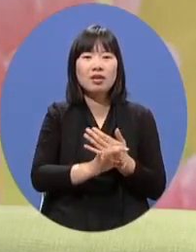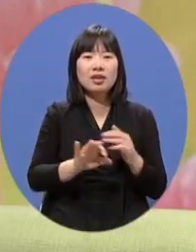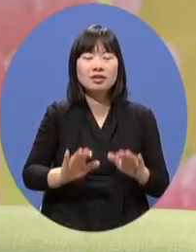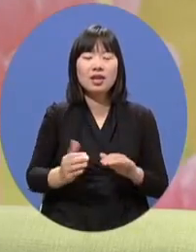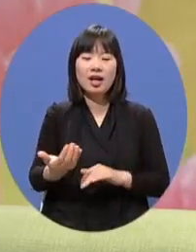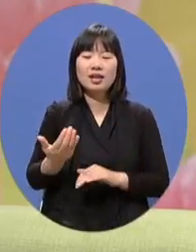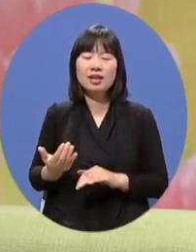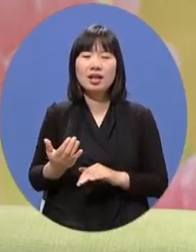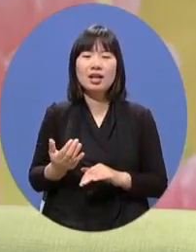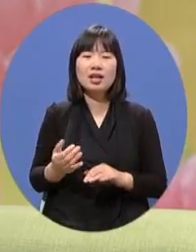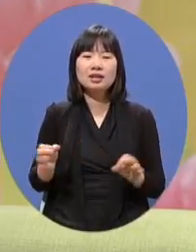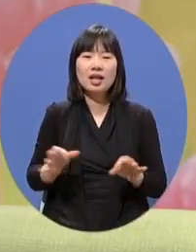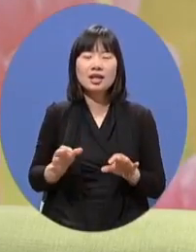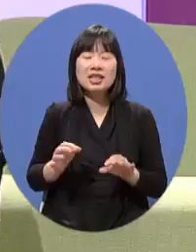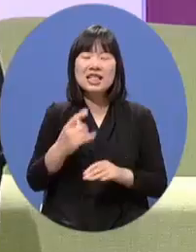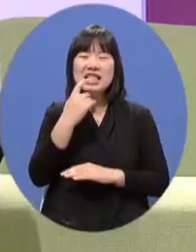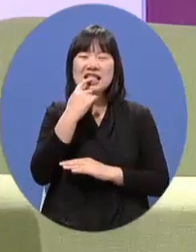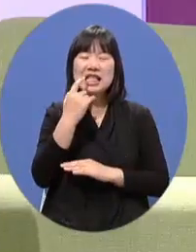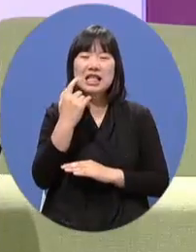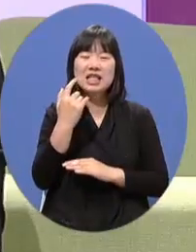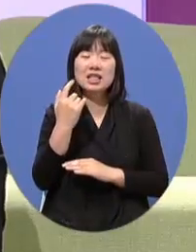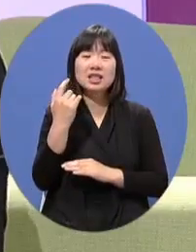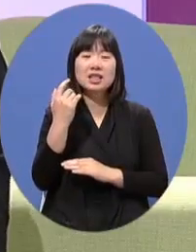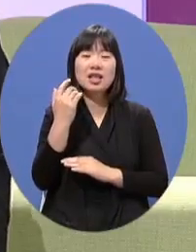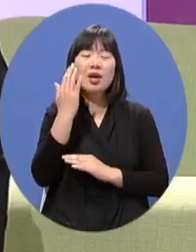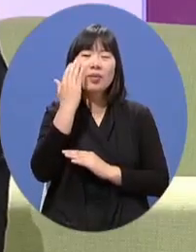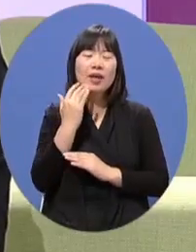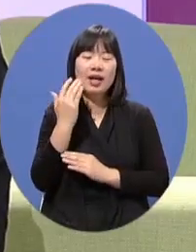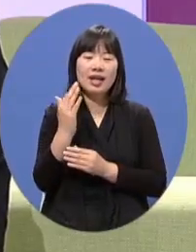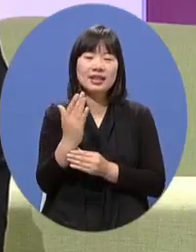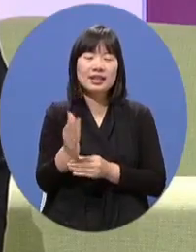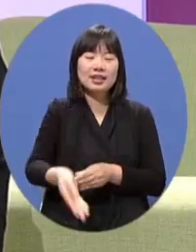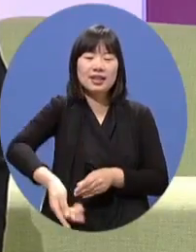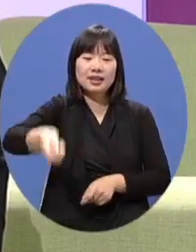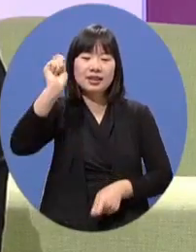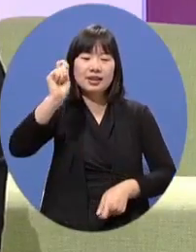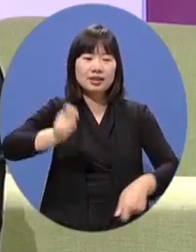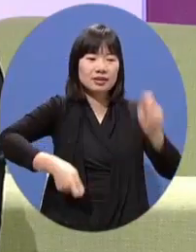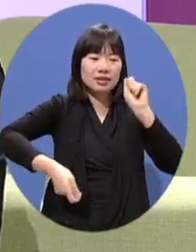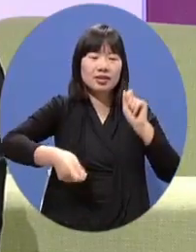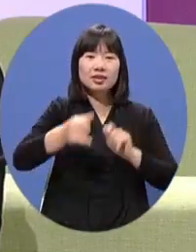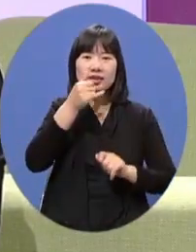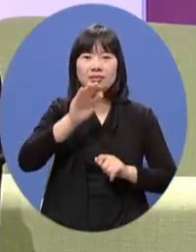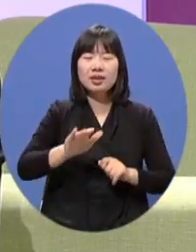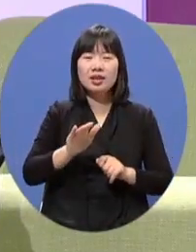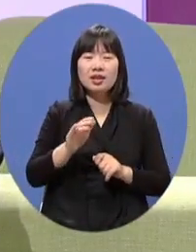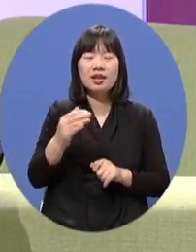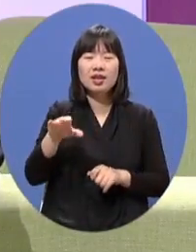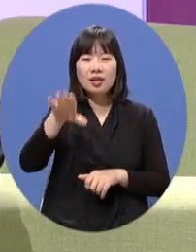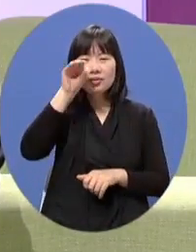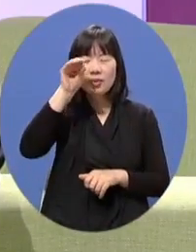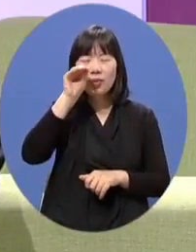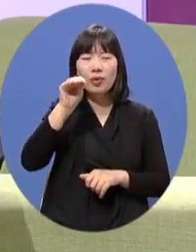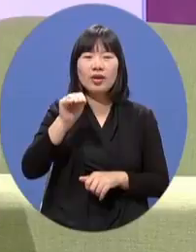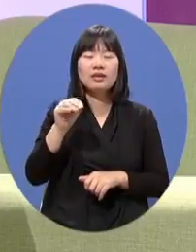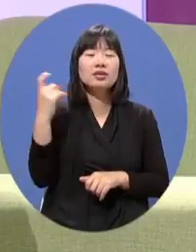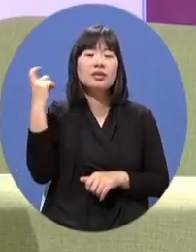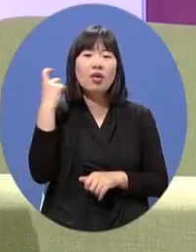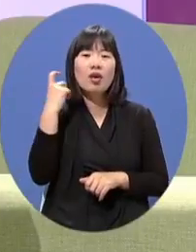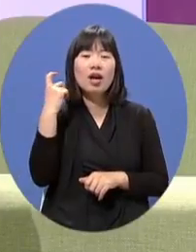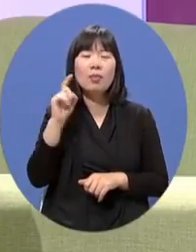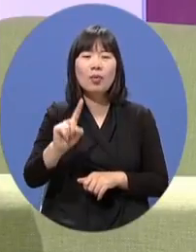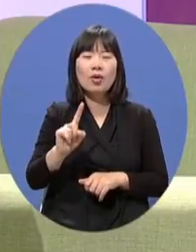아까 잠깐 청기 올려, 백기 올려 요것만 잠깐 했었죠. 나왔잖아요. 근데 이제 청각적인 거는 이건 방송에서 몇번 제가 좀 소개를 하긴